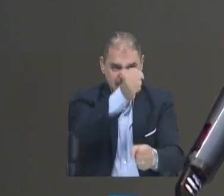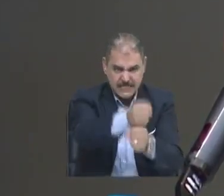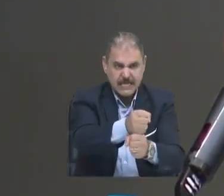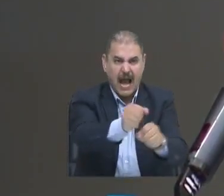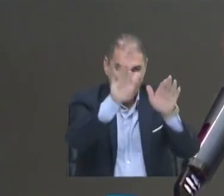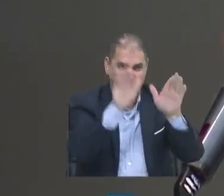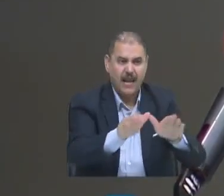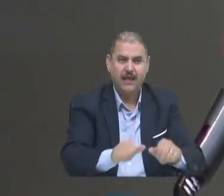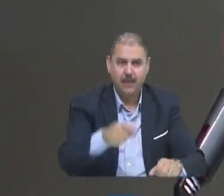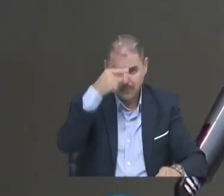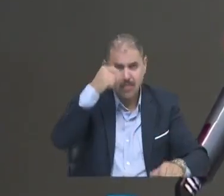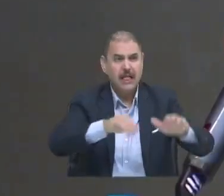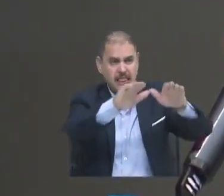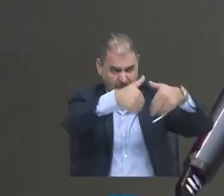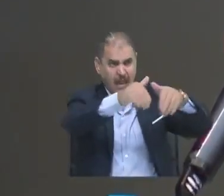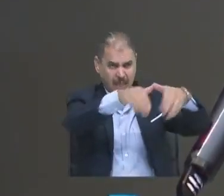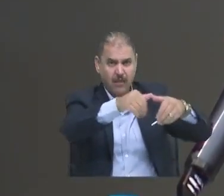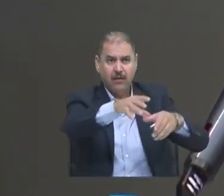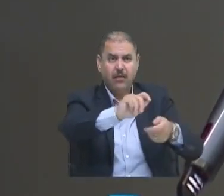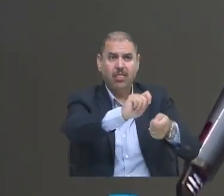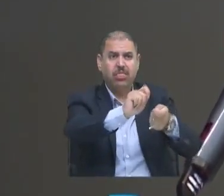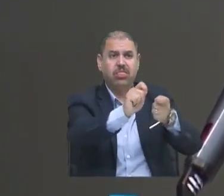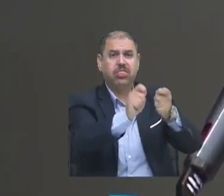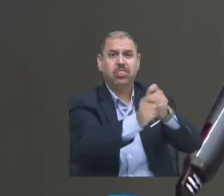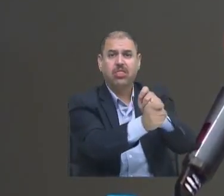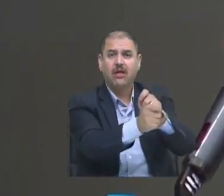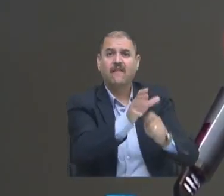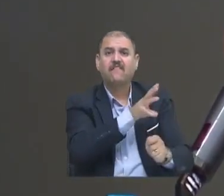الفلسطين، حماية للقضية الفلسطينية. دائما يجب أن نكون نحن في